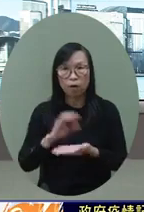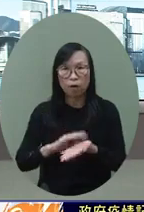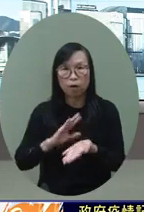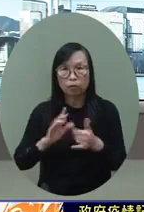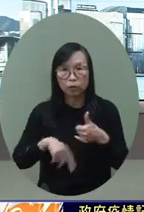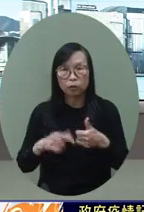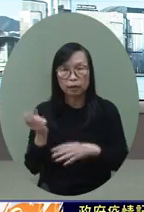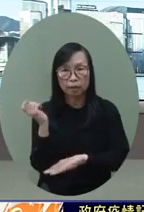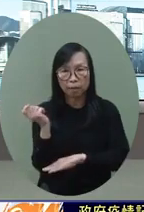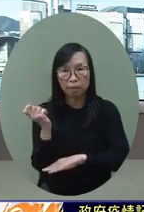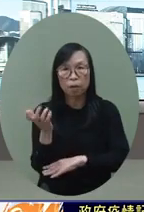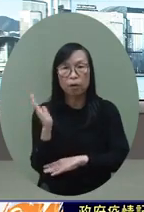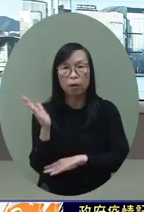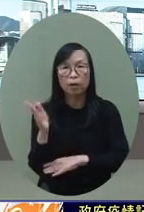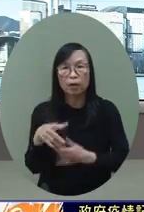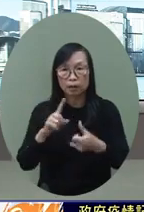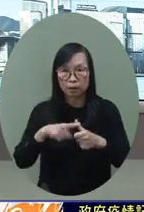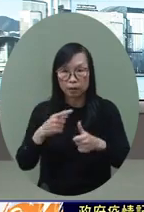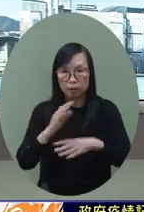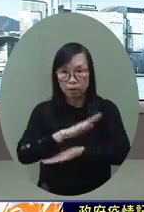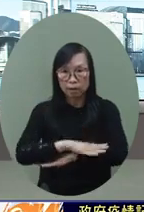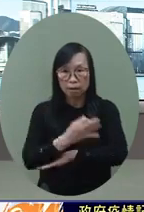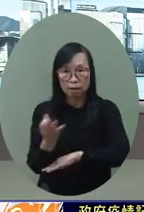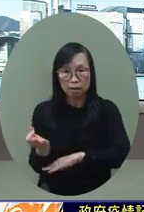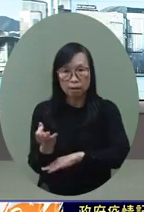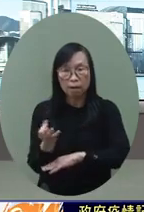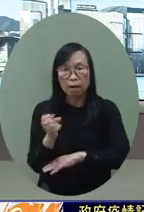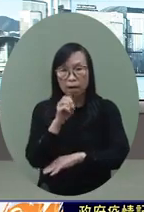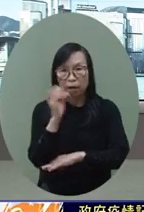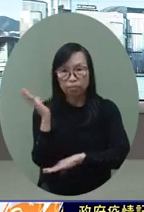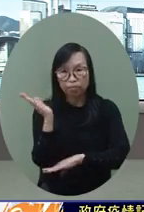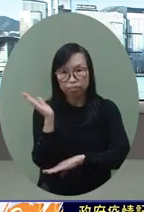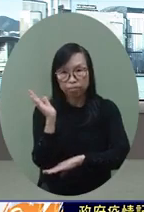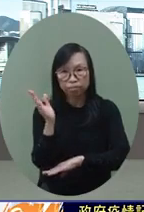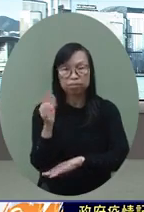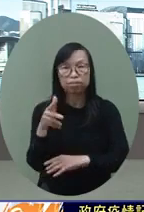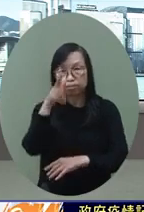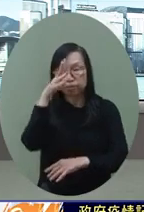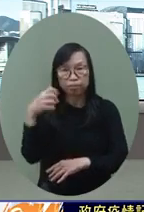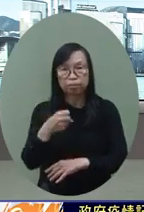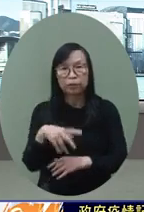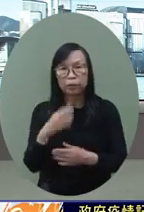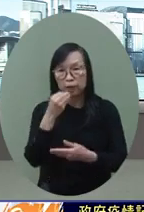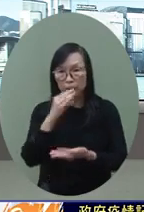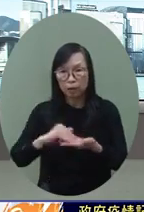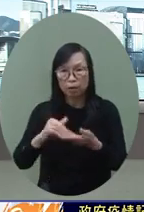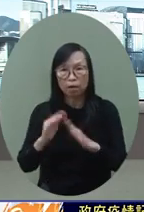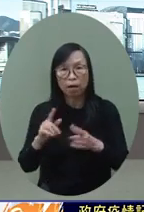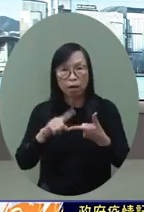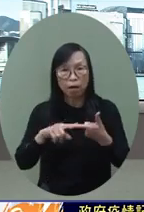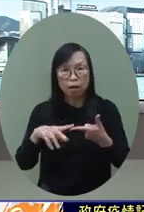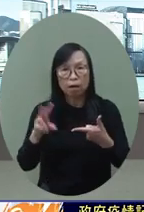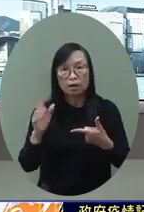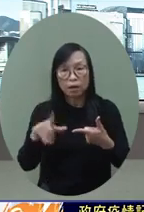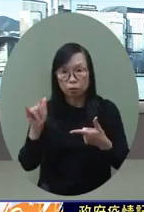新情況簡報會，先介紹台上三位嘅發言嘅官員。食物及衛生局副局長徐德